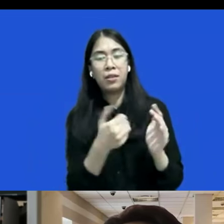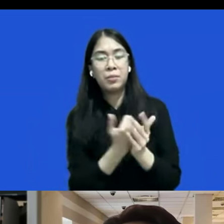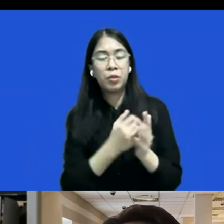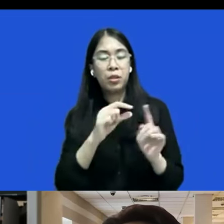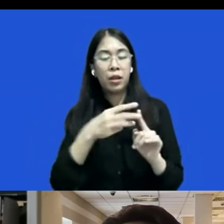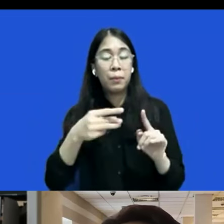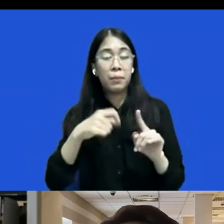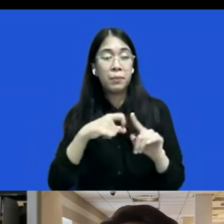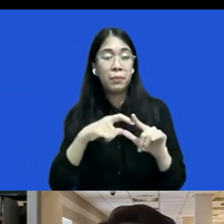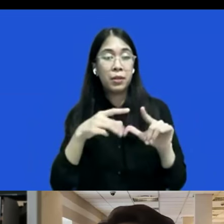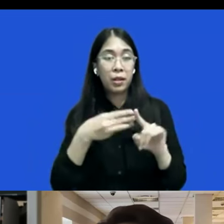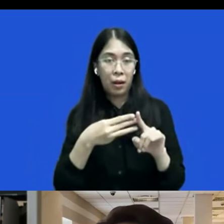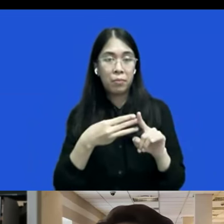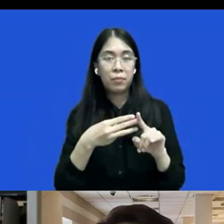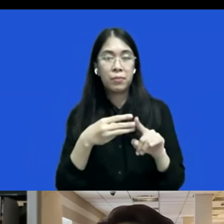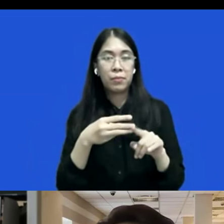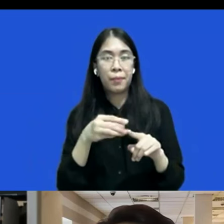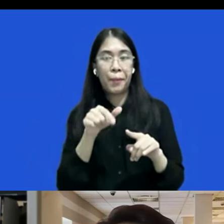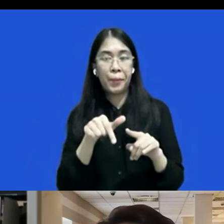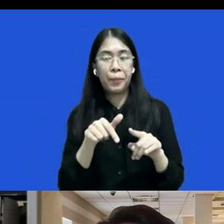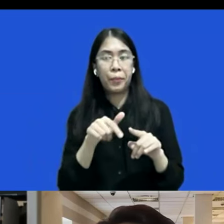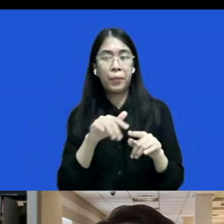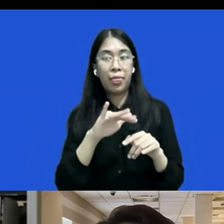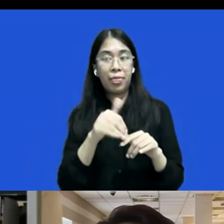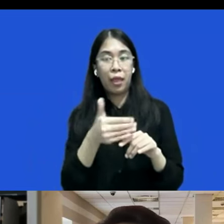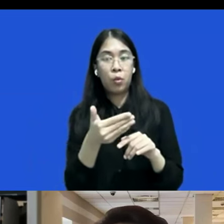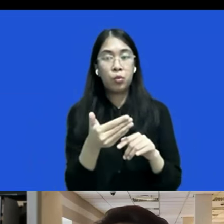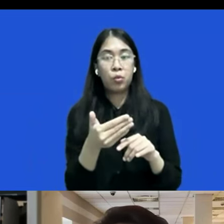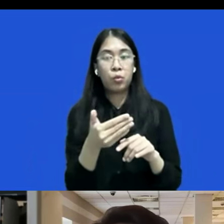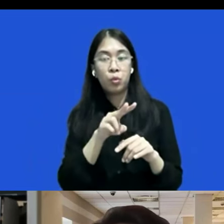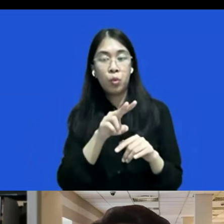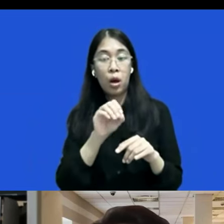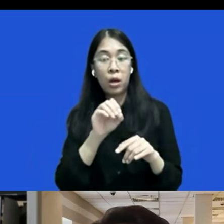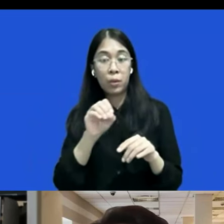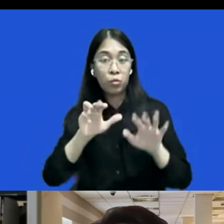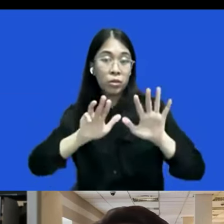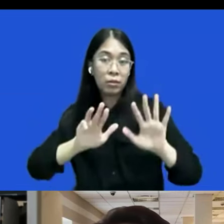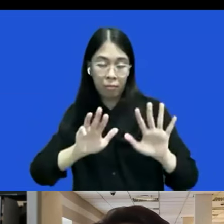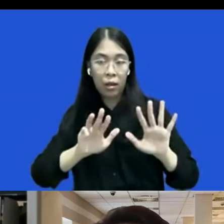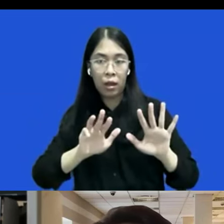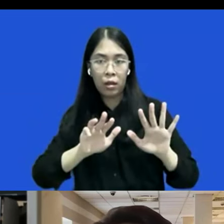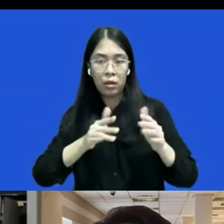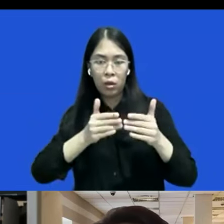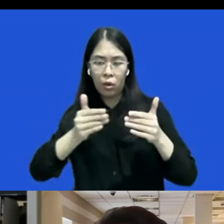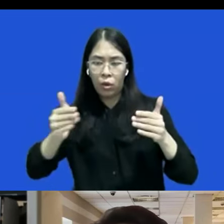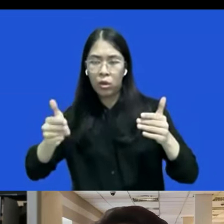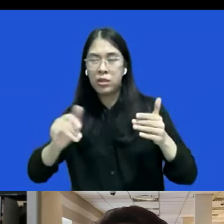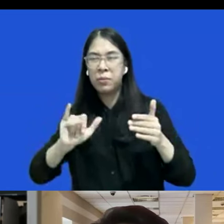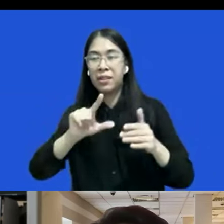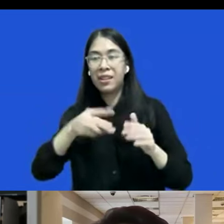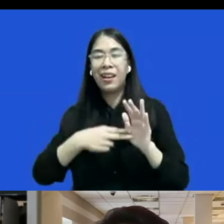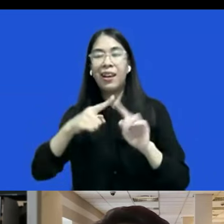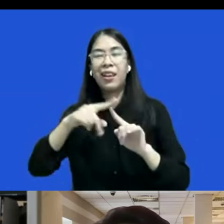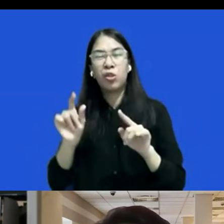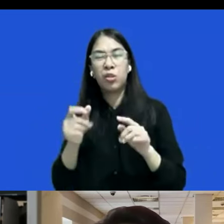semakin jauh dari tahun ini ya, 2009 gitu ya, itu semakin lentur, semakin tidak